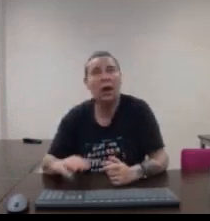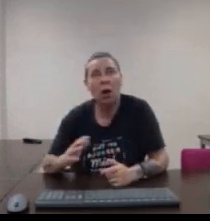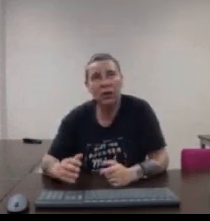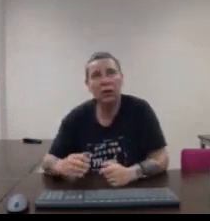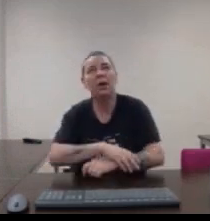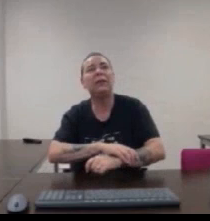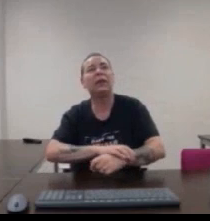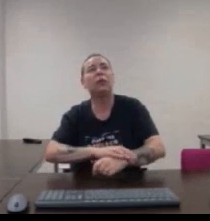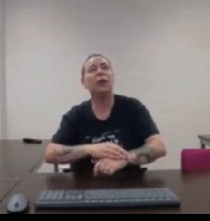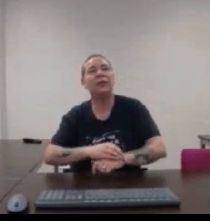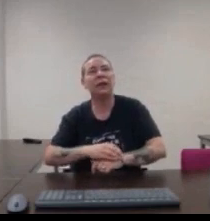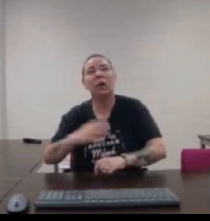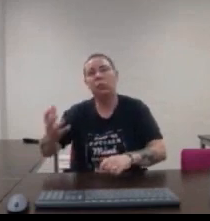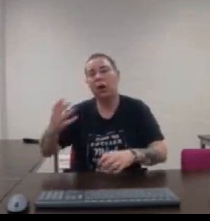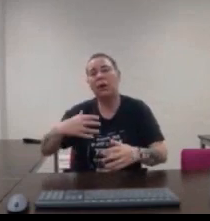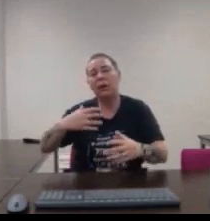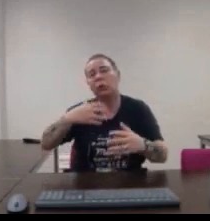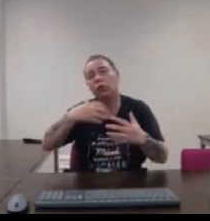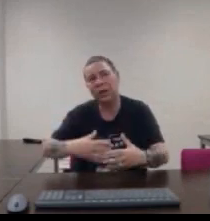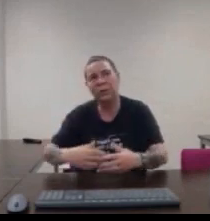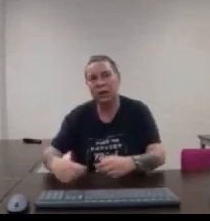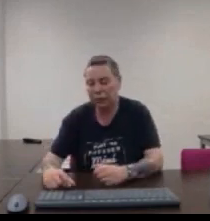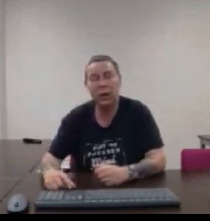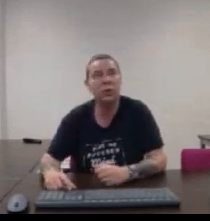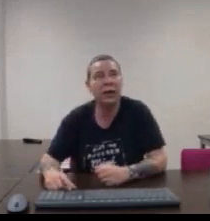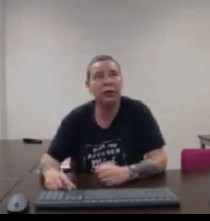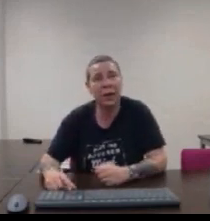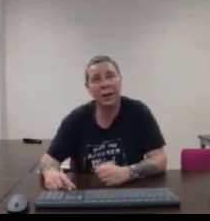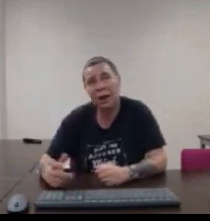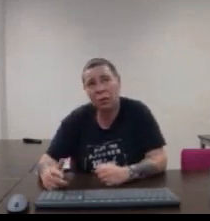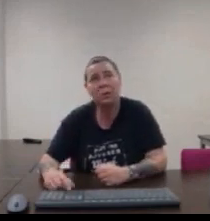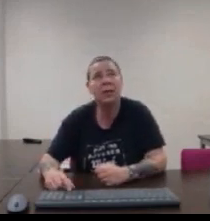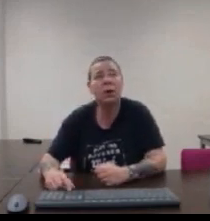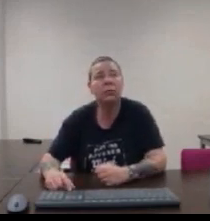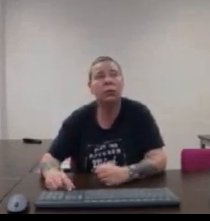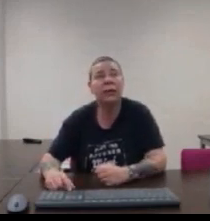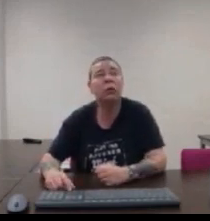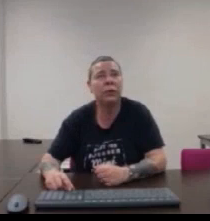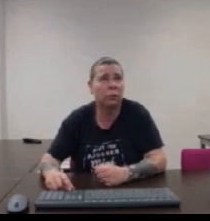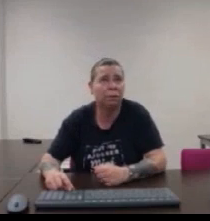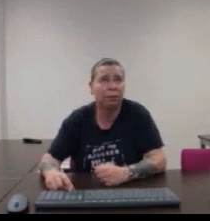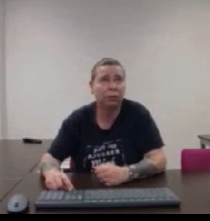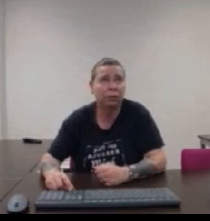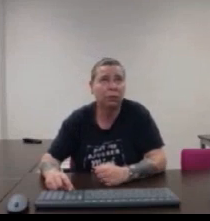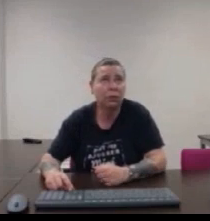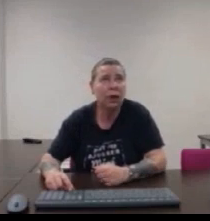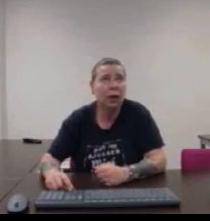préconisé, c'est environ à 1,50 m de la fenêtre pour avoir vraiment que les bénéfices de la lumière naturelle et avoir un minimum d'inconvénients.